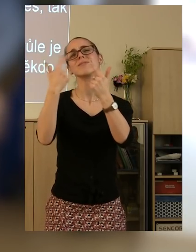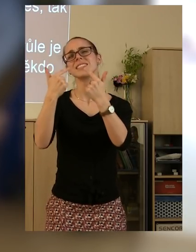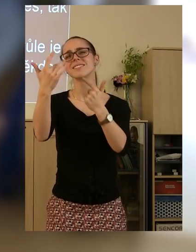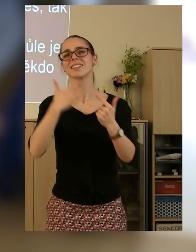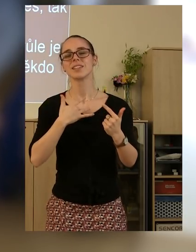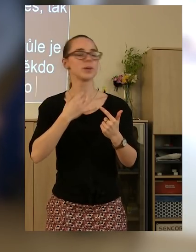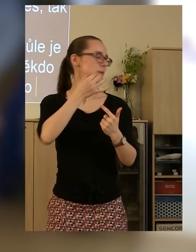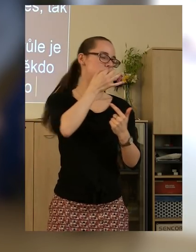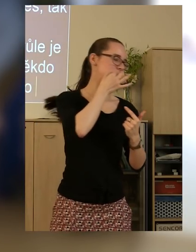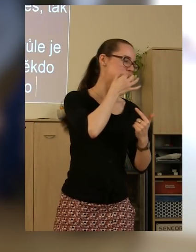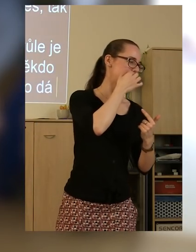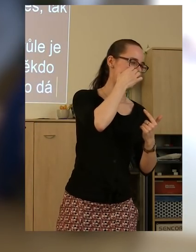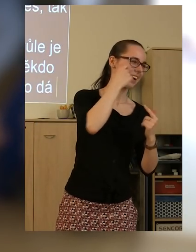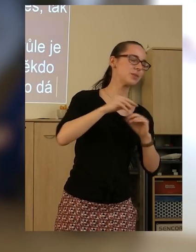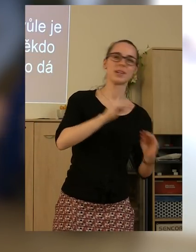jinou planetu.